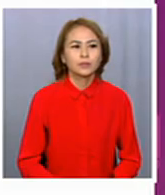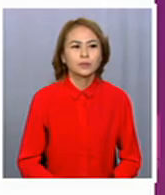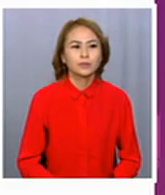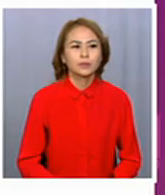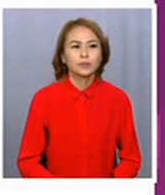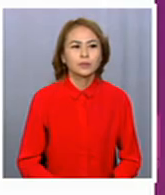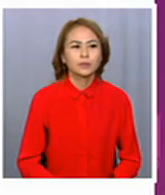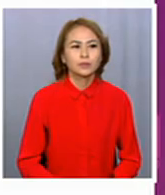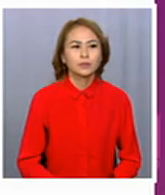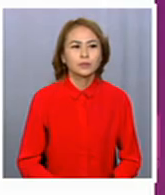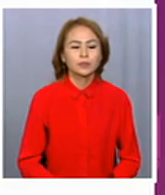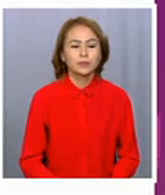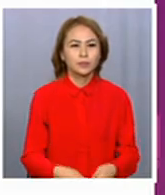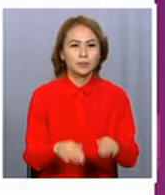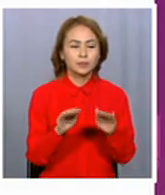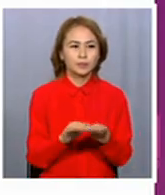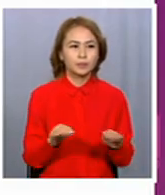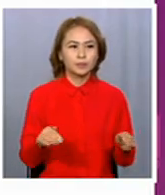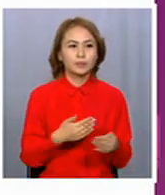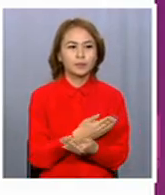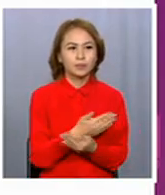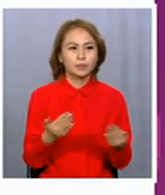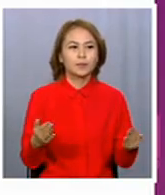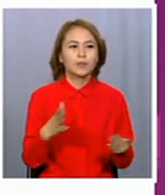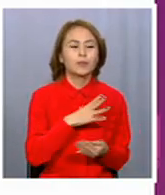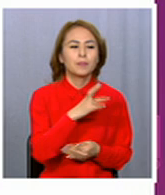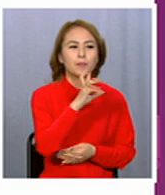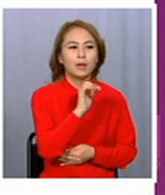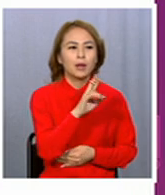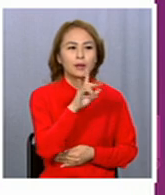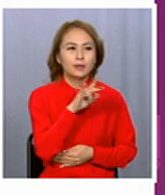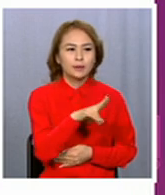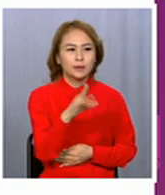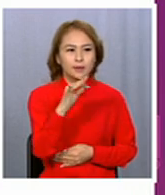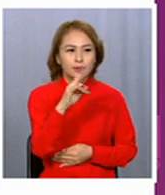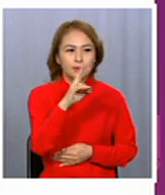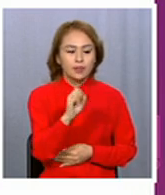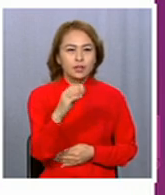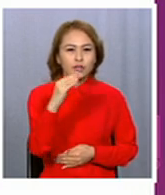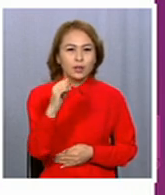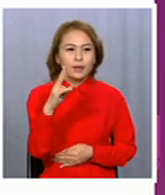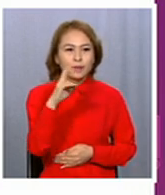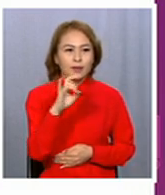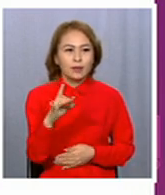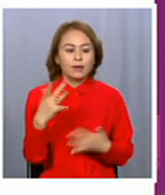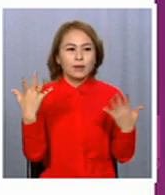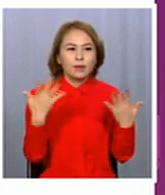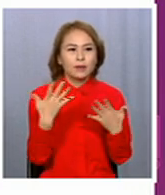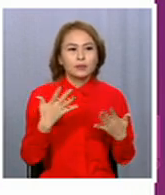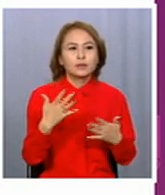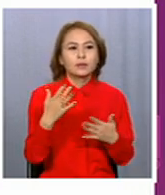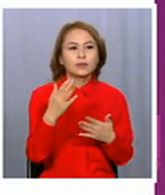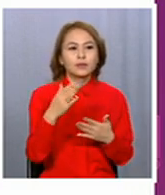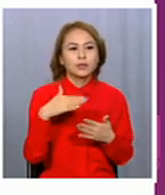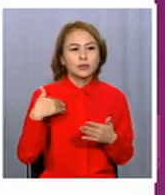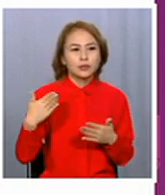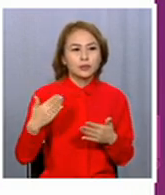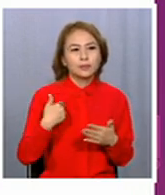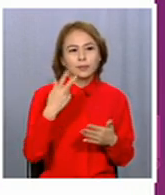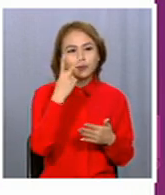аударайық. Балалар, мұнда бақыт, Дина, Жанар қандай жеміс ұнататынын анықтауымыз